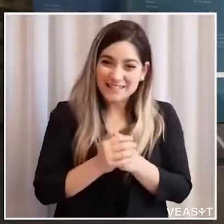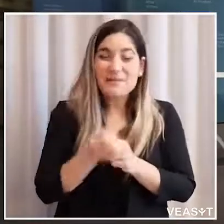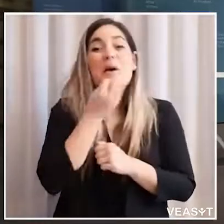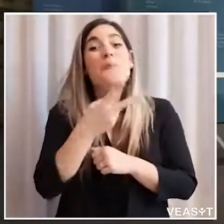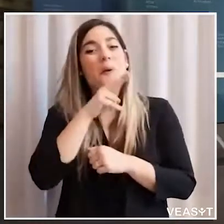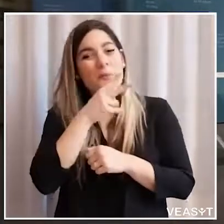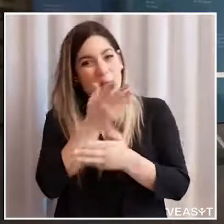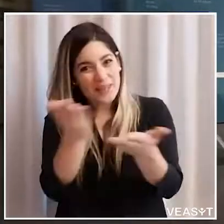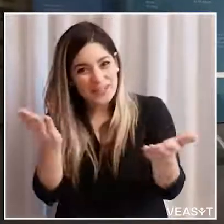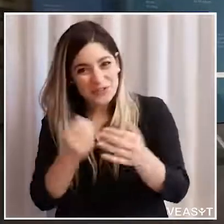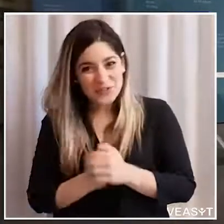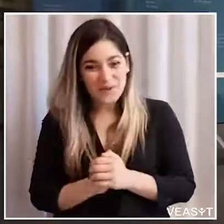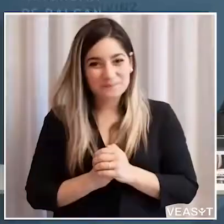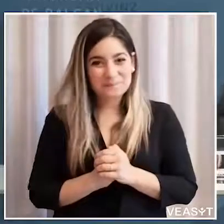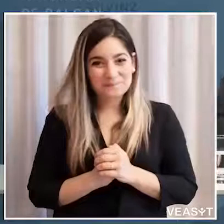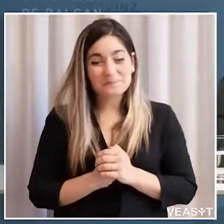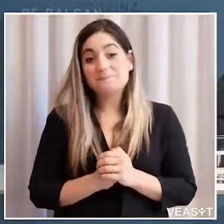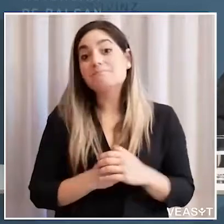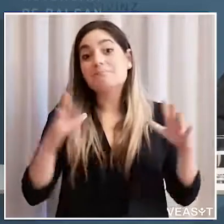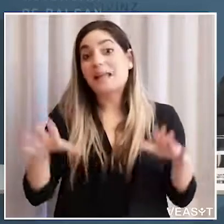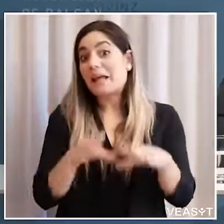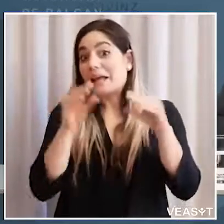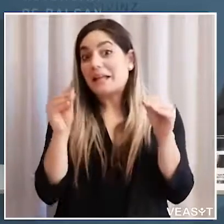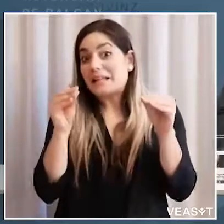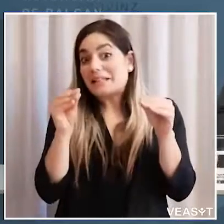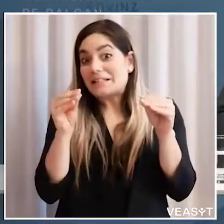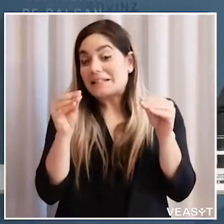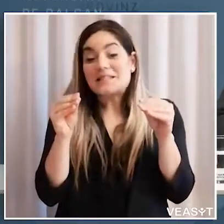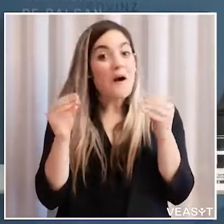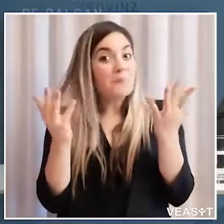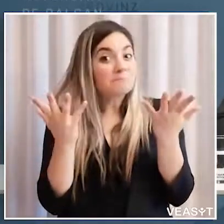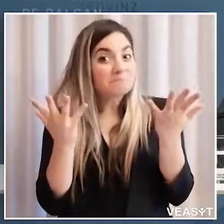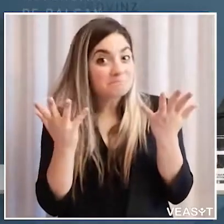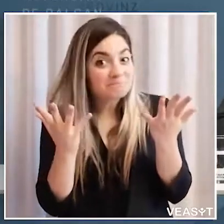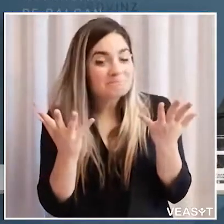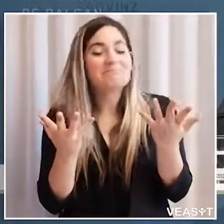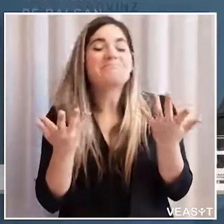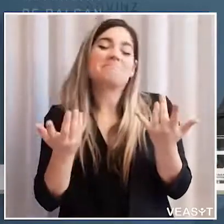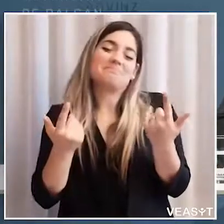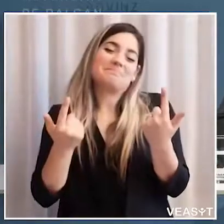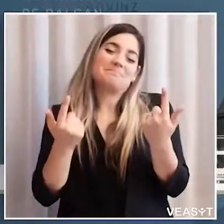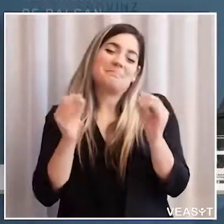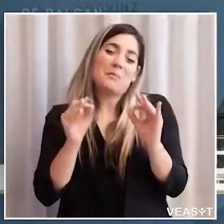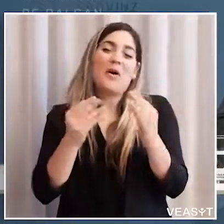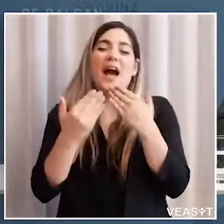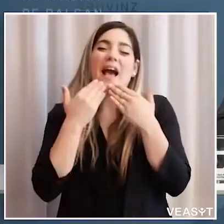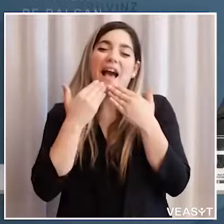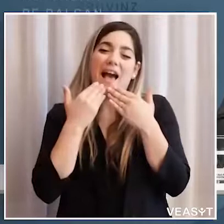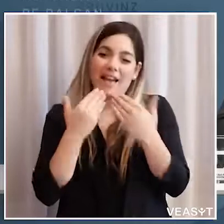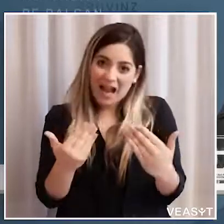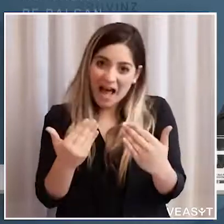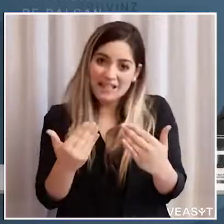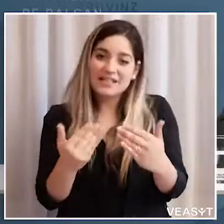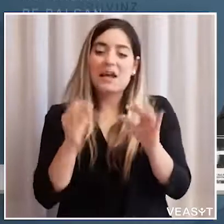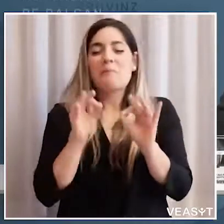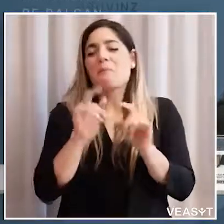grazie buon pomeriggio anche la parte mia beh innanzitutto posso anch'io iniziare con